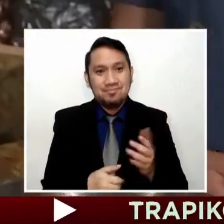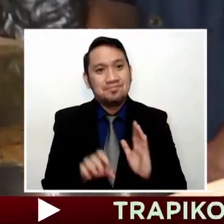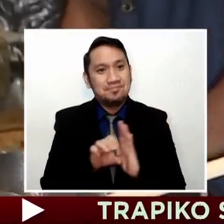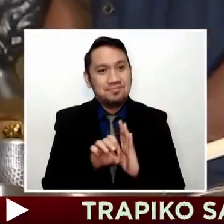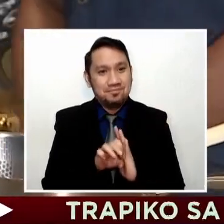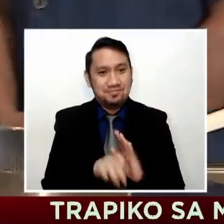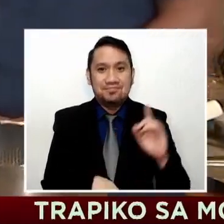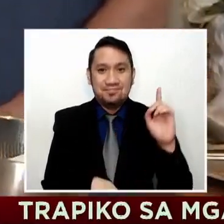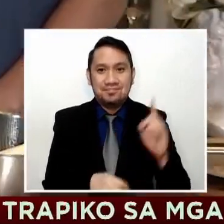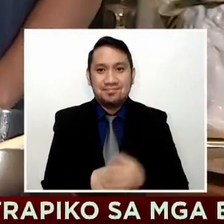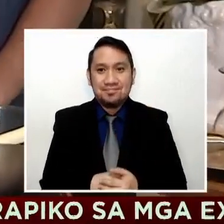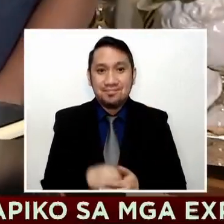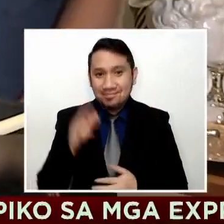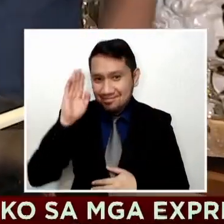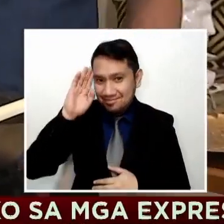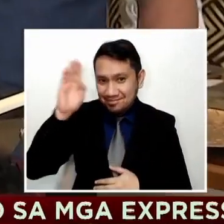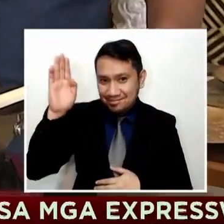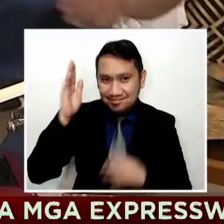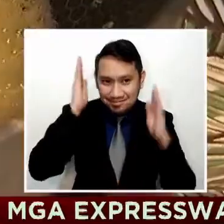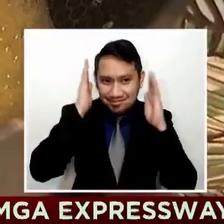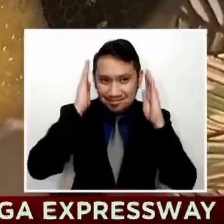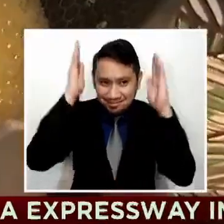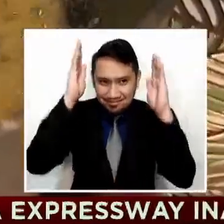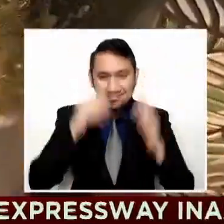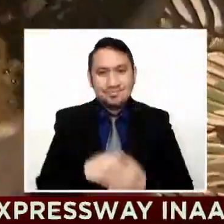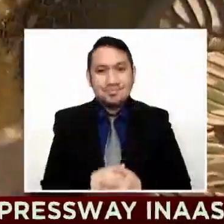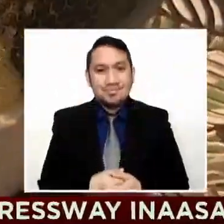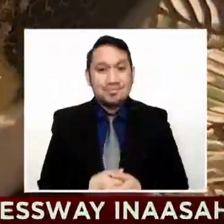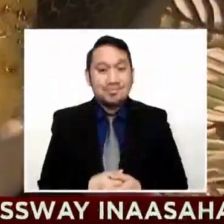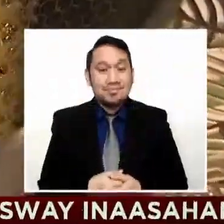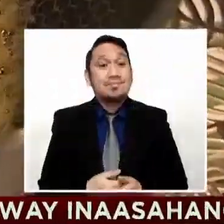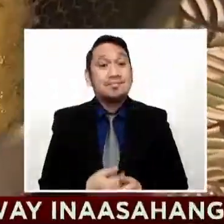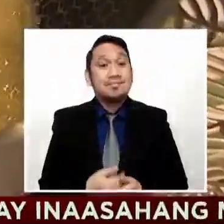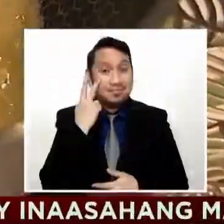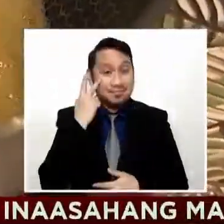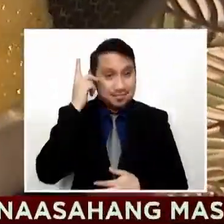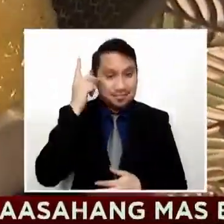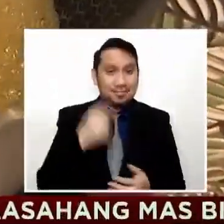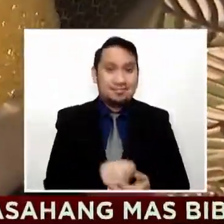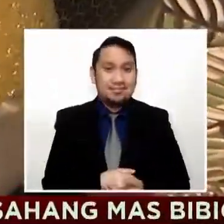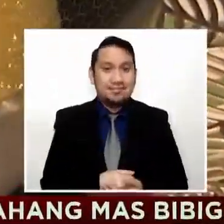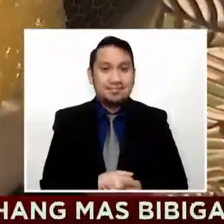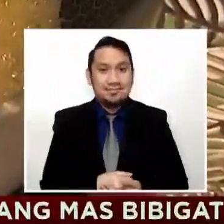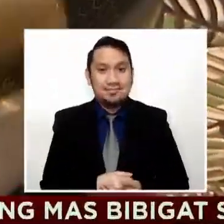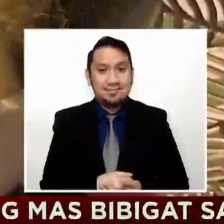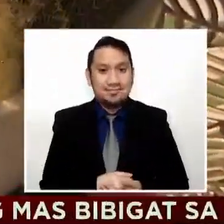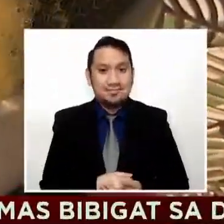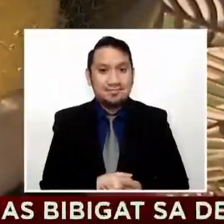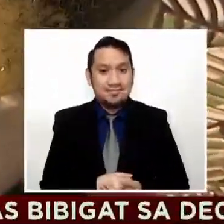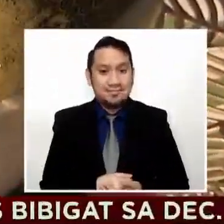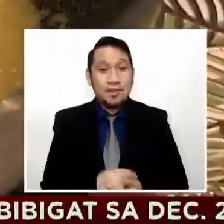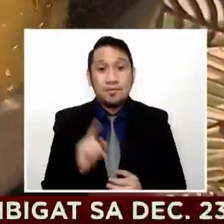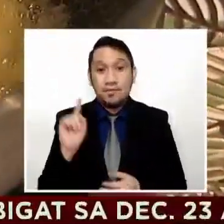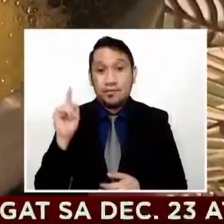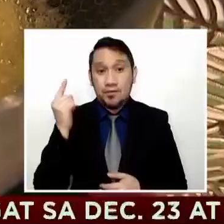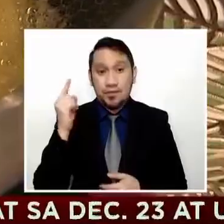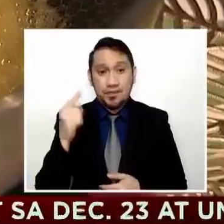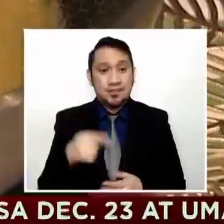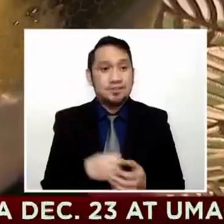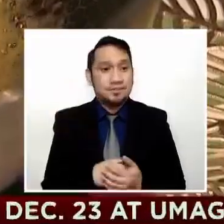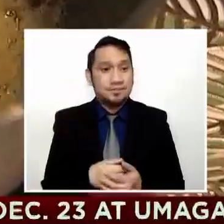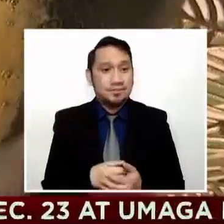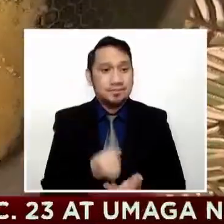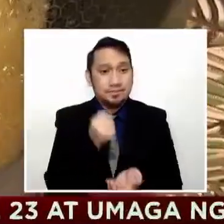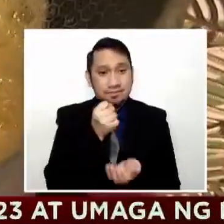Larry! Hi Ma'am, good evening po. Magluto na tayo. Sa pagluluto ng honey butter garlic chicken, una, igisa ang bawang